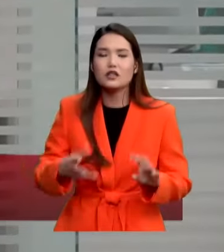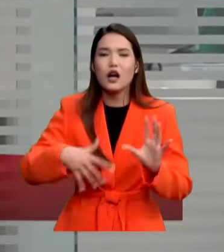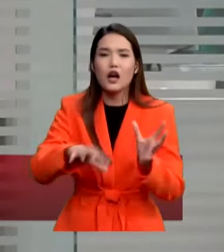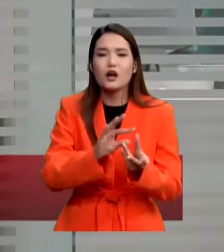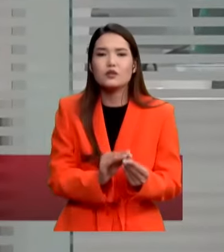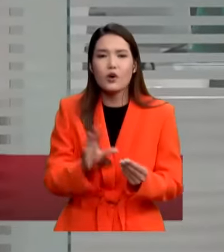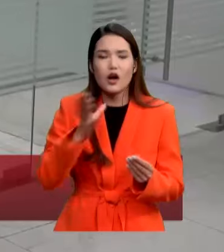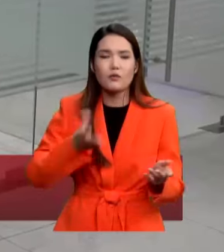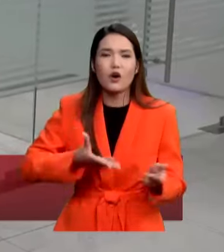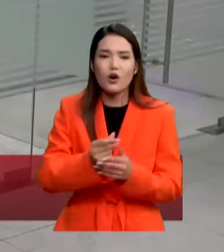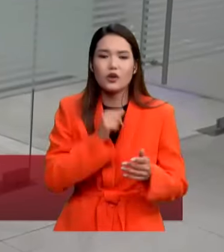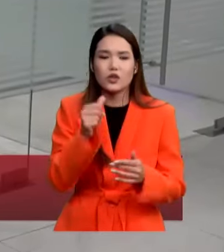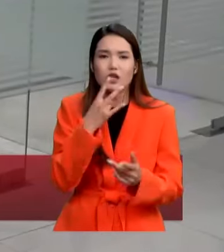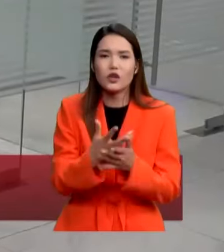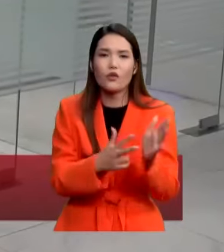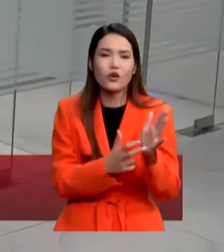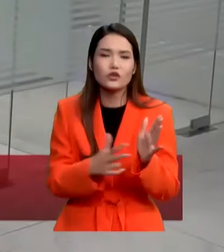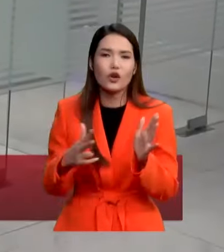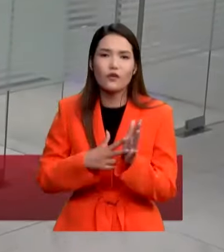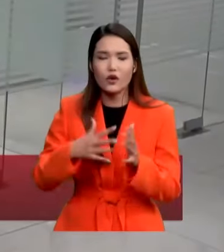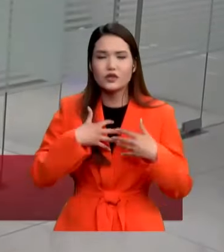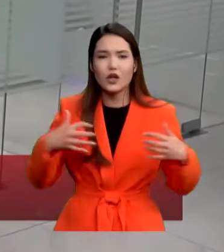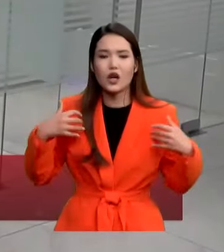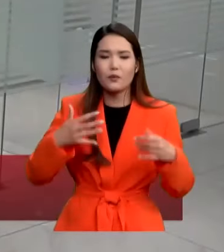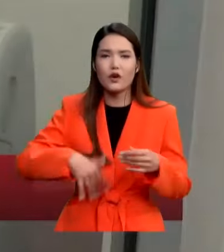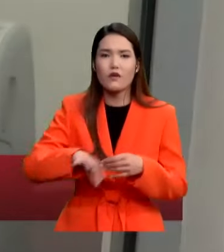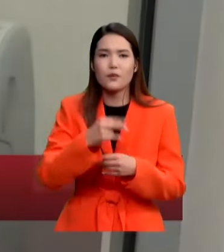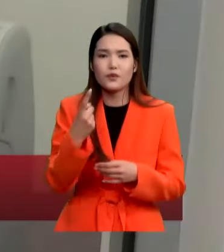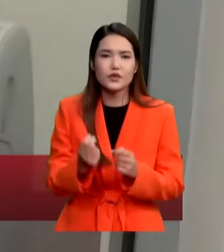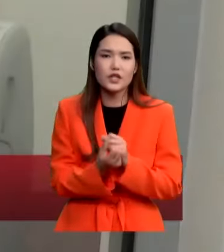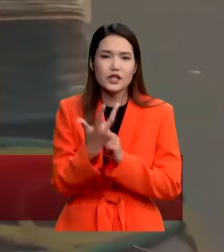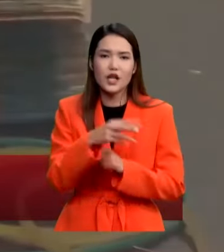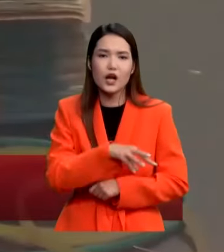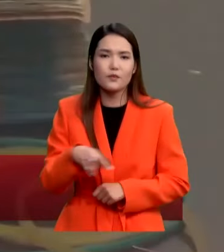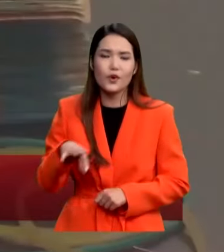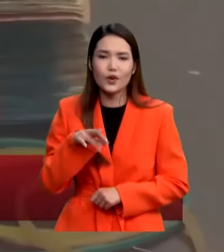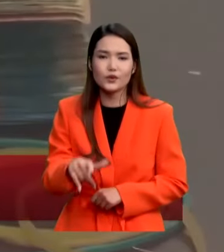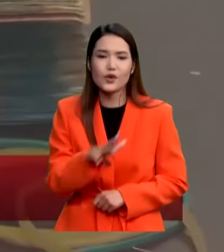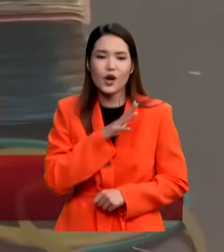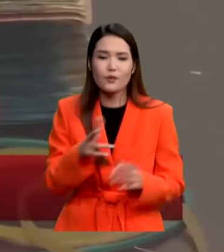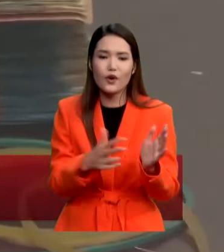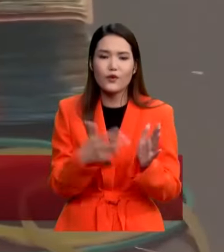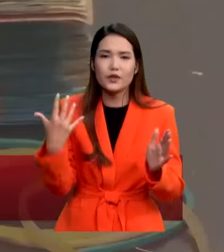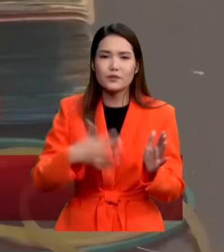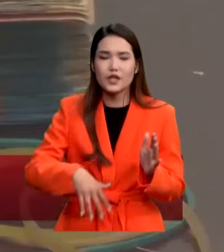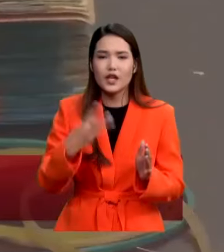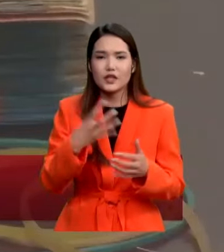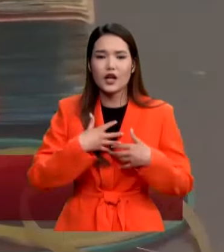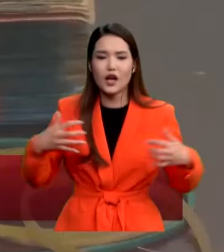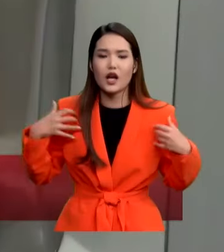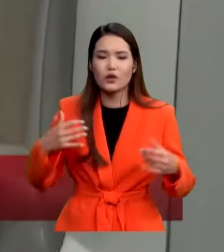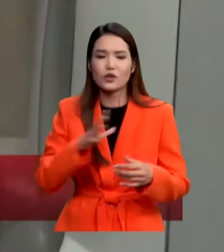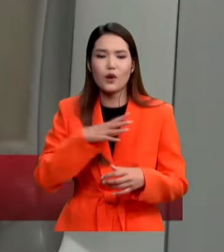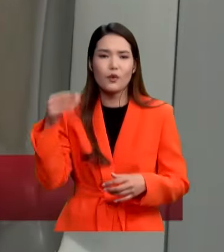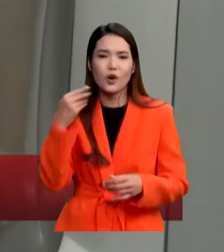к примеру, выплаты произведены за 780 голов на сумму более 113 миллионов тенге. За 753 головы скота